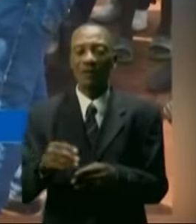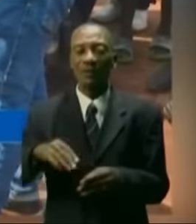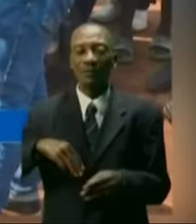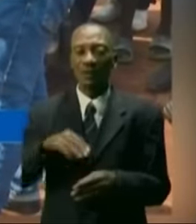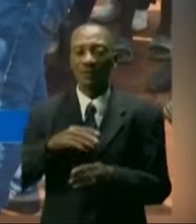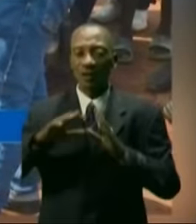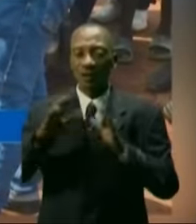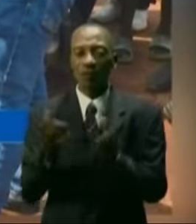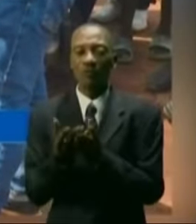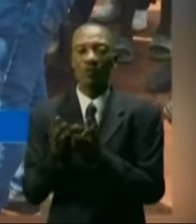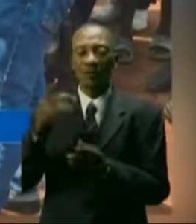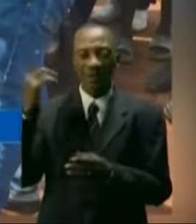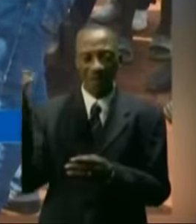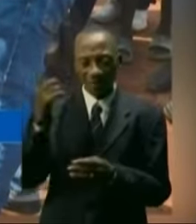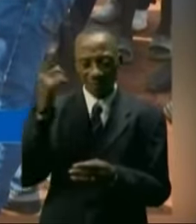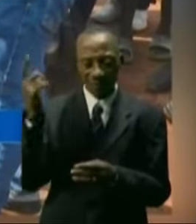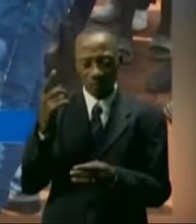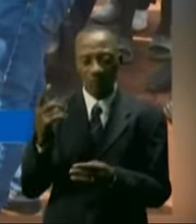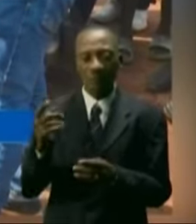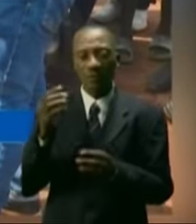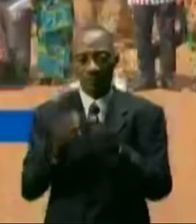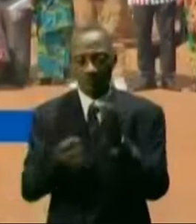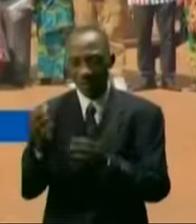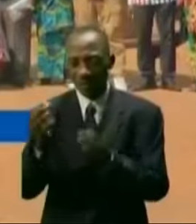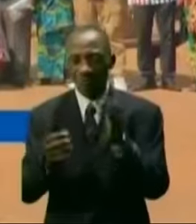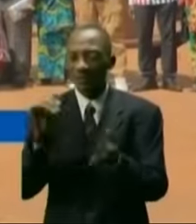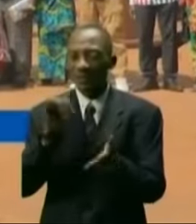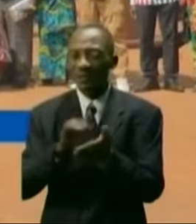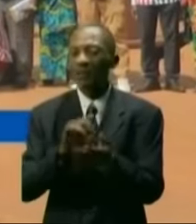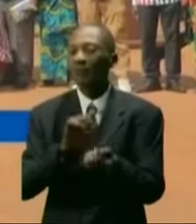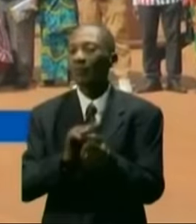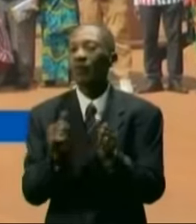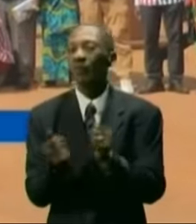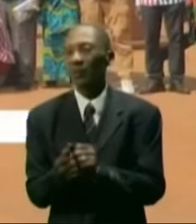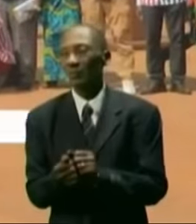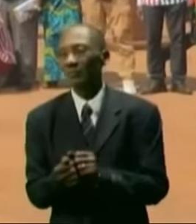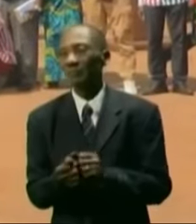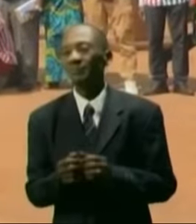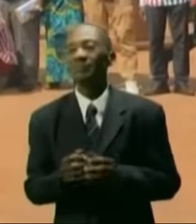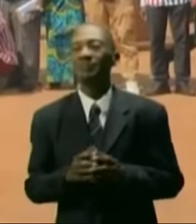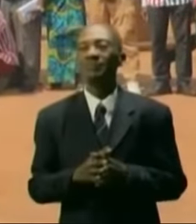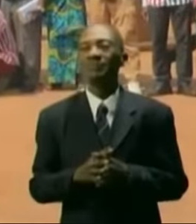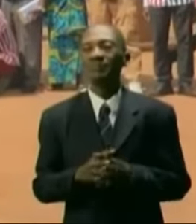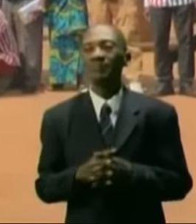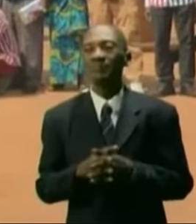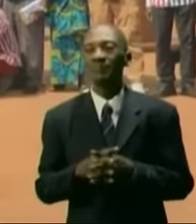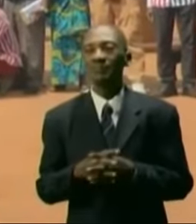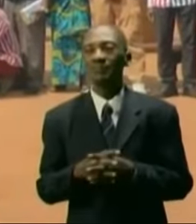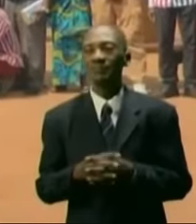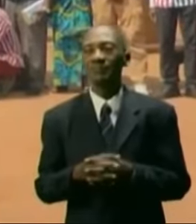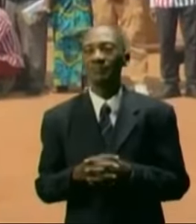philosophique. Agis toujours en sorte que ton action contribue au maintien de la vie sur Terre.